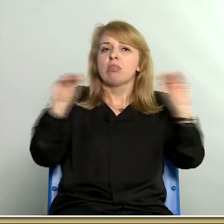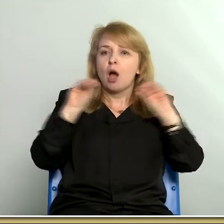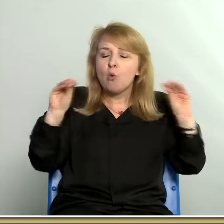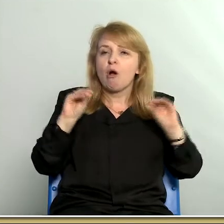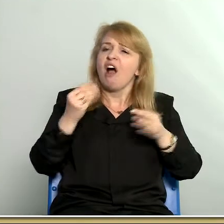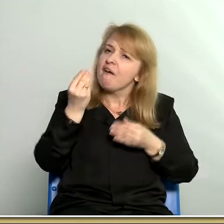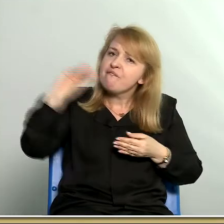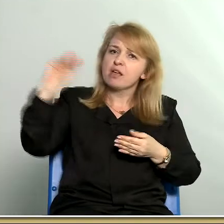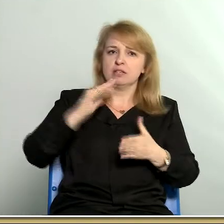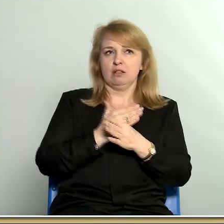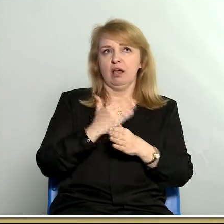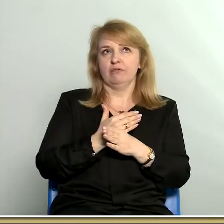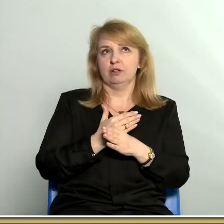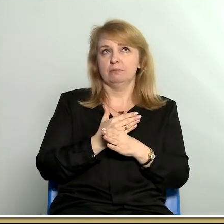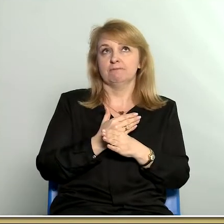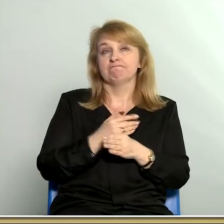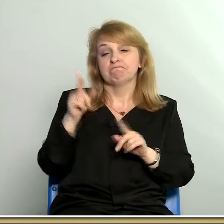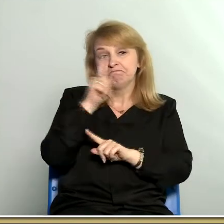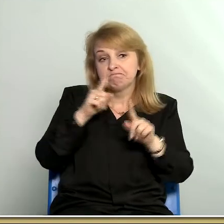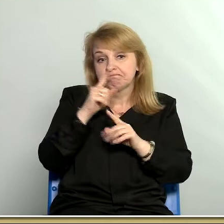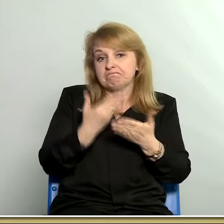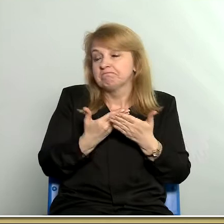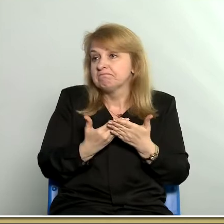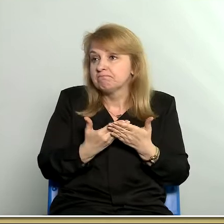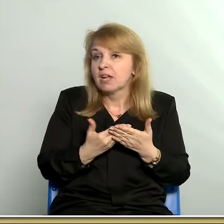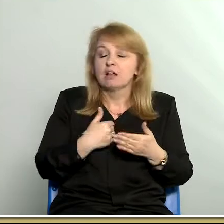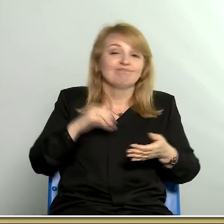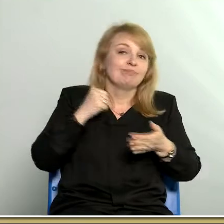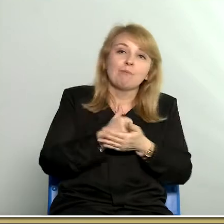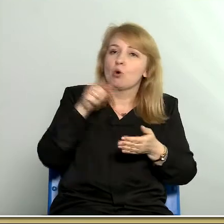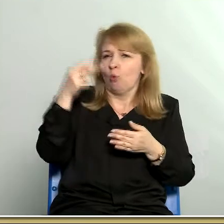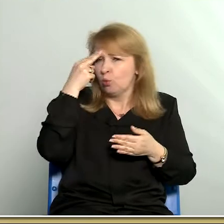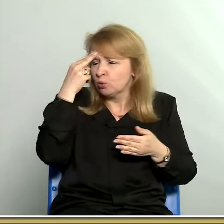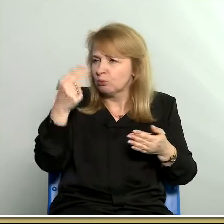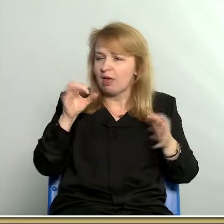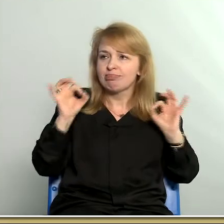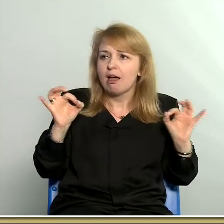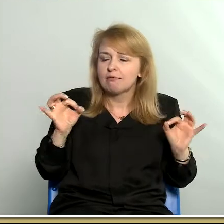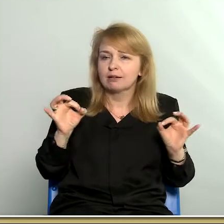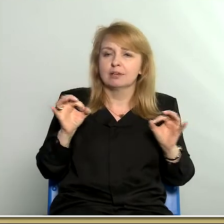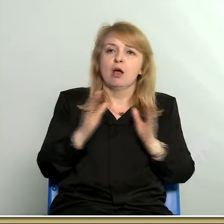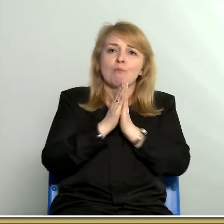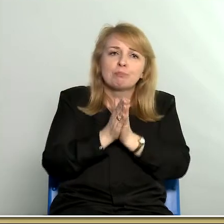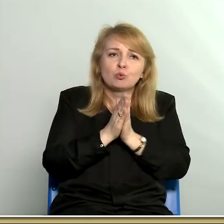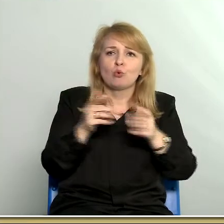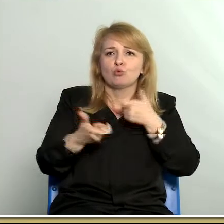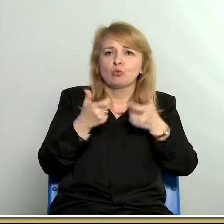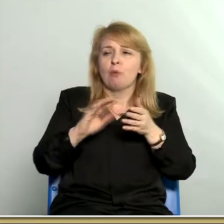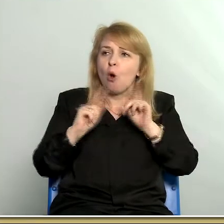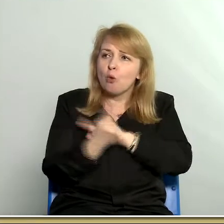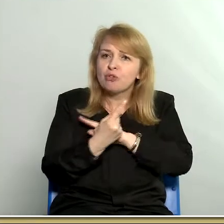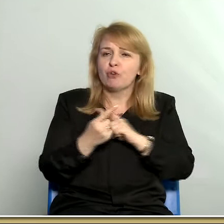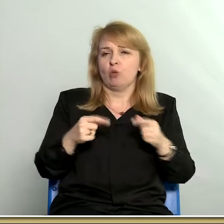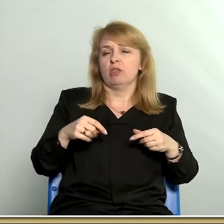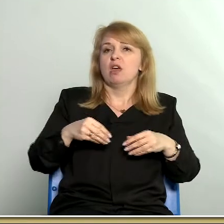i na innowacje i badania i rozwój u przedsiębiorców. Nie mogli zrozumieć przez długi czas, dlaczego chcemy doinwestować jeszcze w infrastrukturę